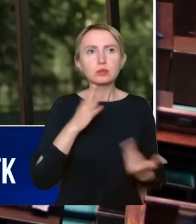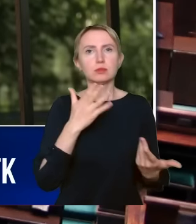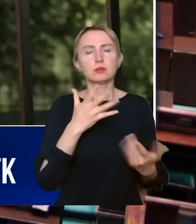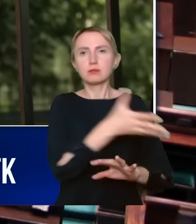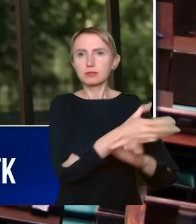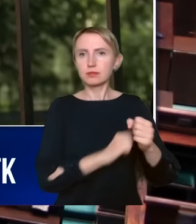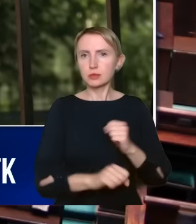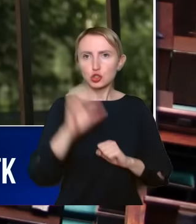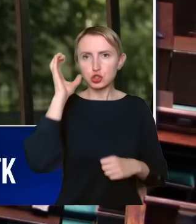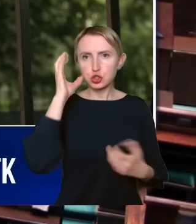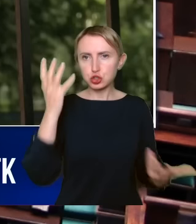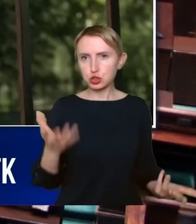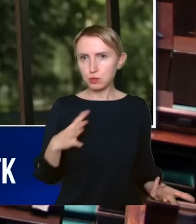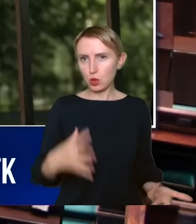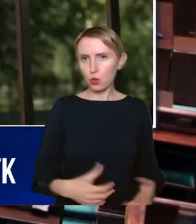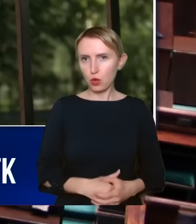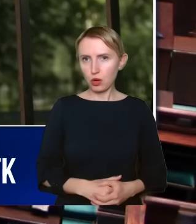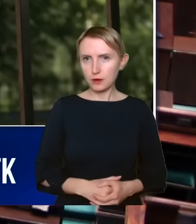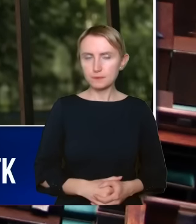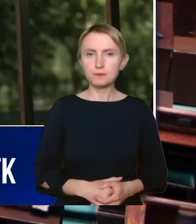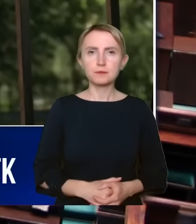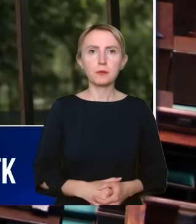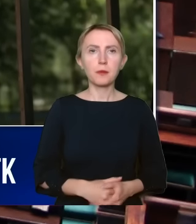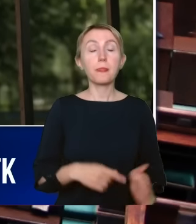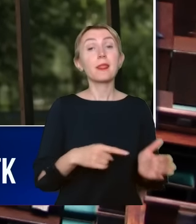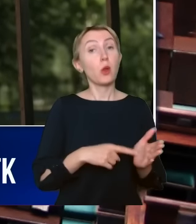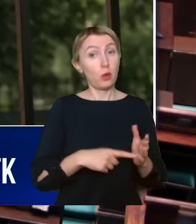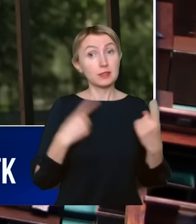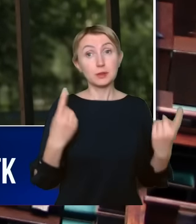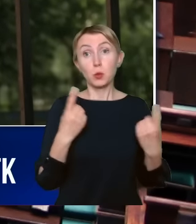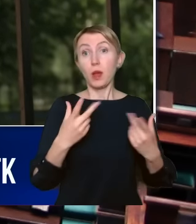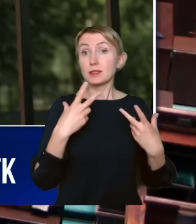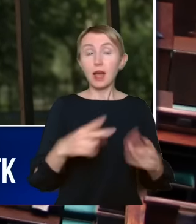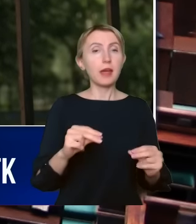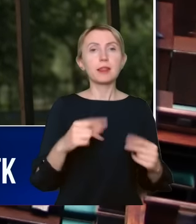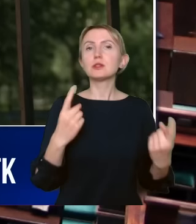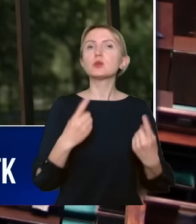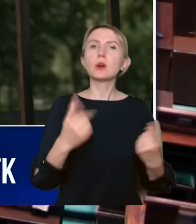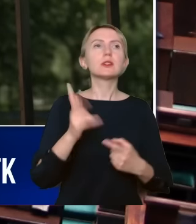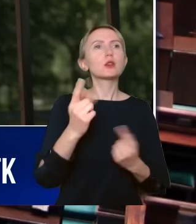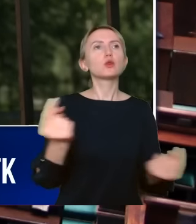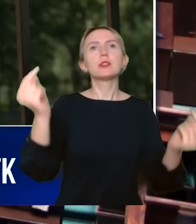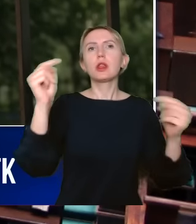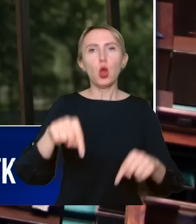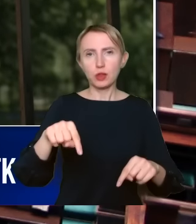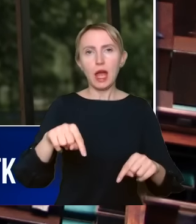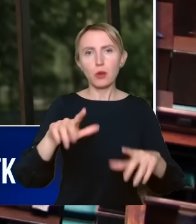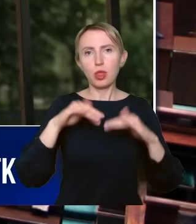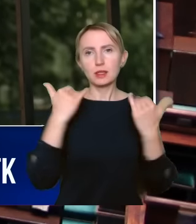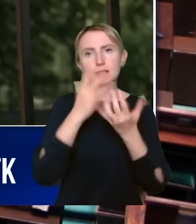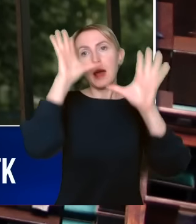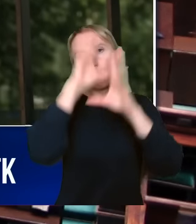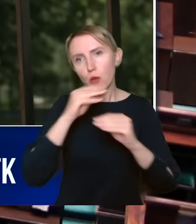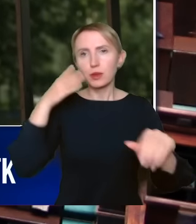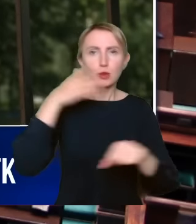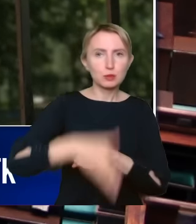przetrzymywani w więzieniu, więc tu chodzi o taką sytuację, a nie o taką sytuację, że ktoś nie dotarł, zapomniał, spóźnił